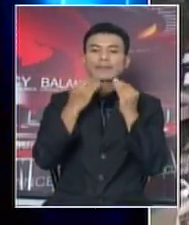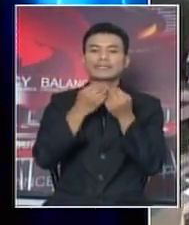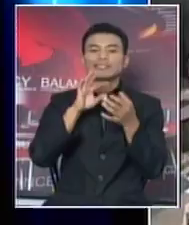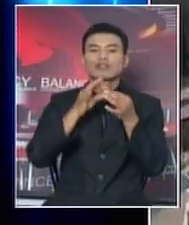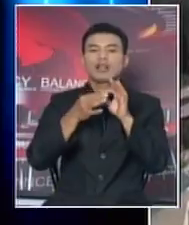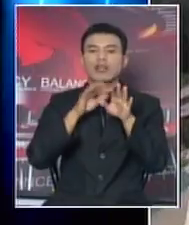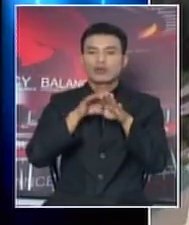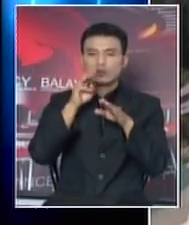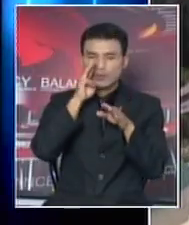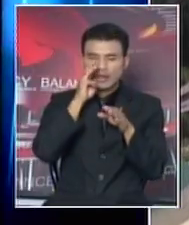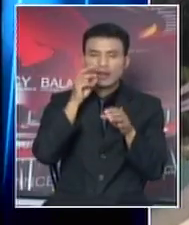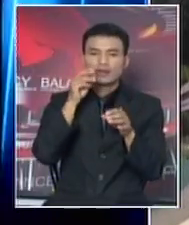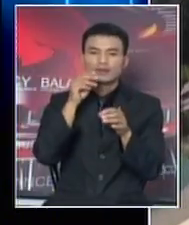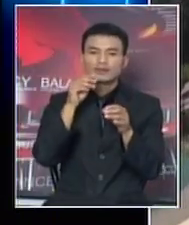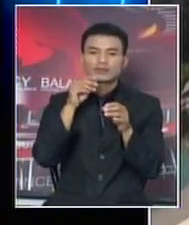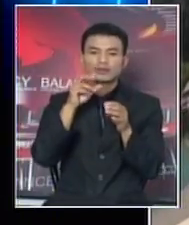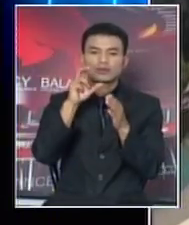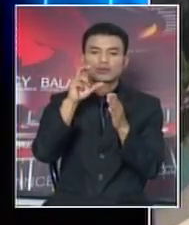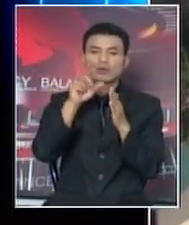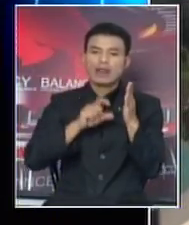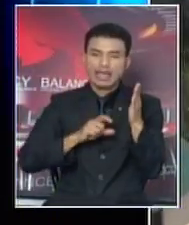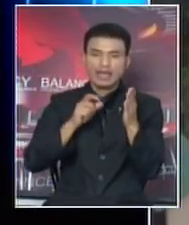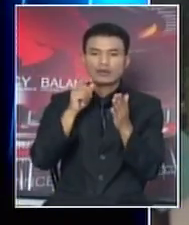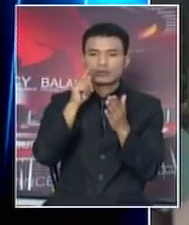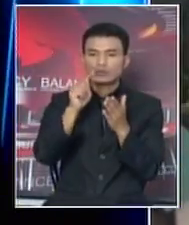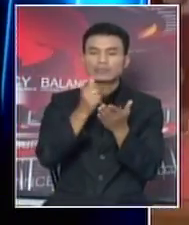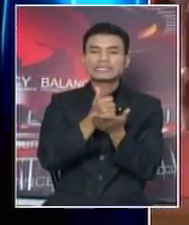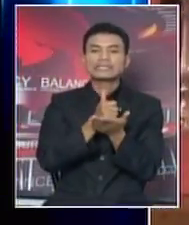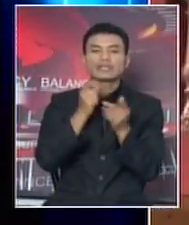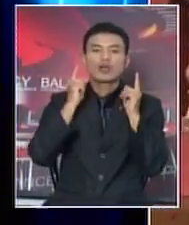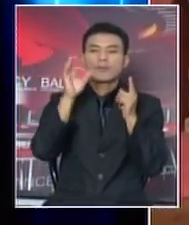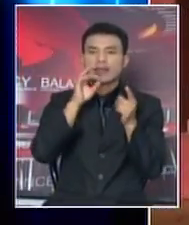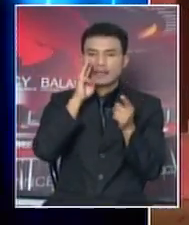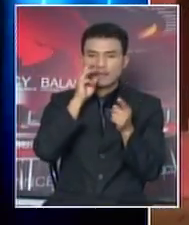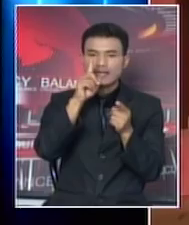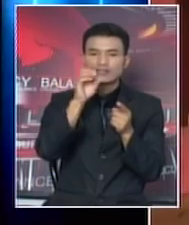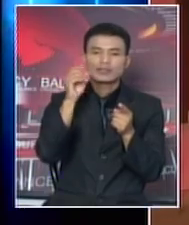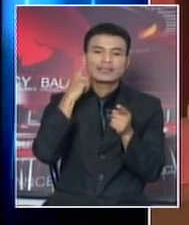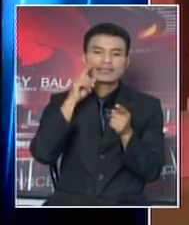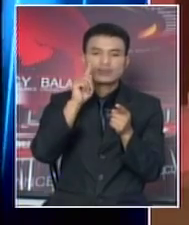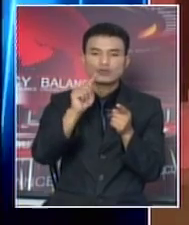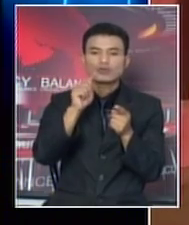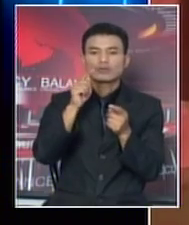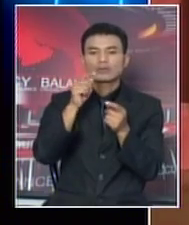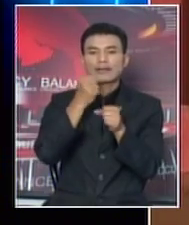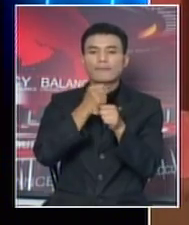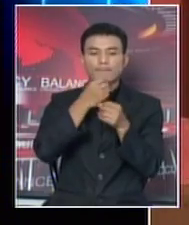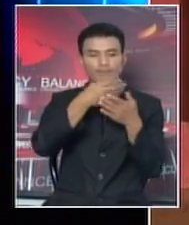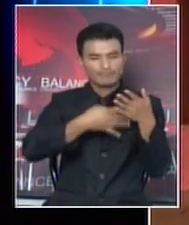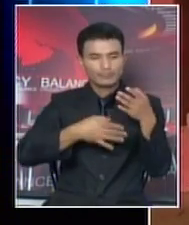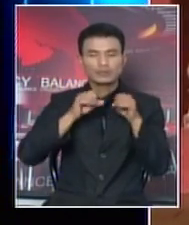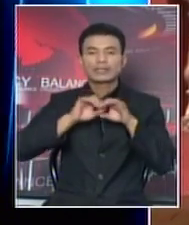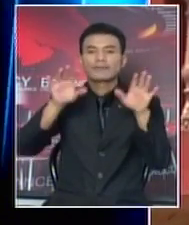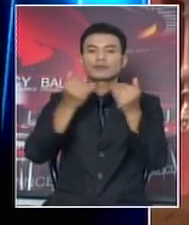सञ्जालहरूमा स्थान पाइरहँदा दोलखाको जिरी नगरपालिकाले पत्रकार सम्मेलन गरी 100 दिनको प्रगति विवरण सार्वजनिक गरेको छ।